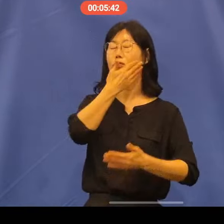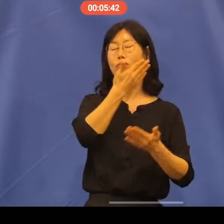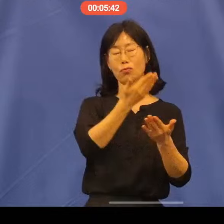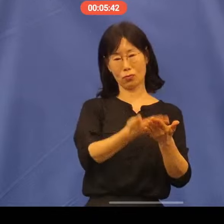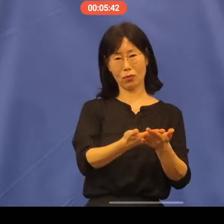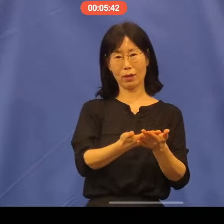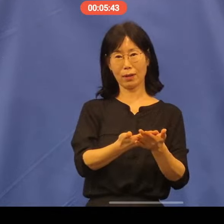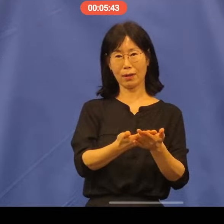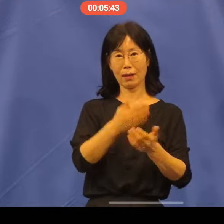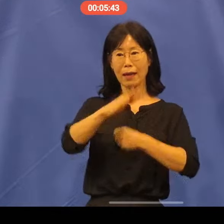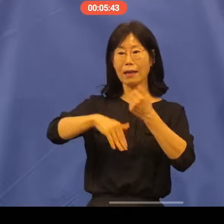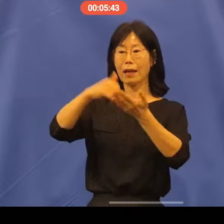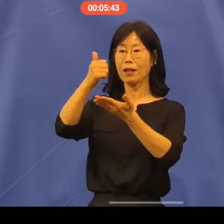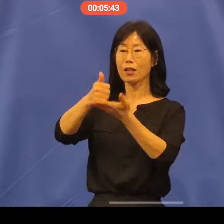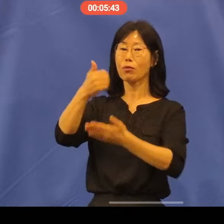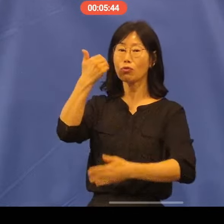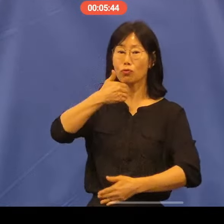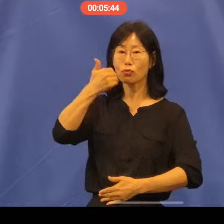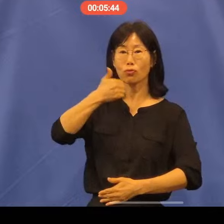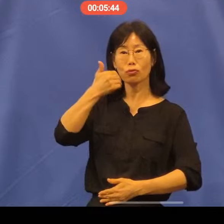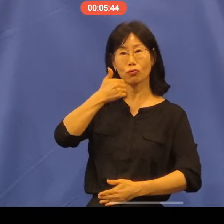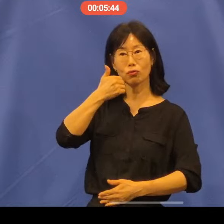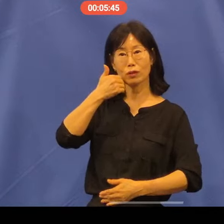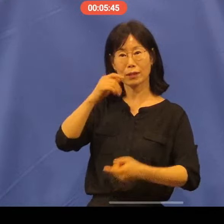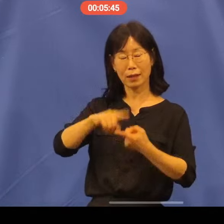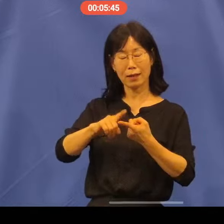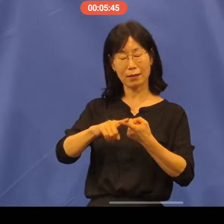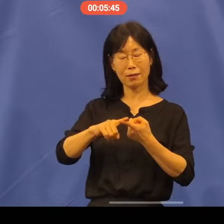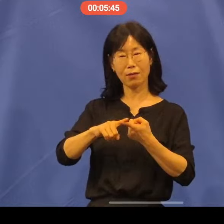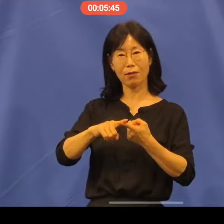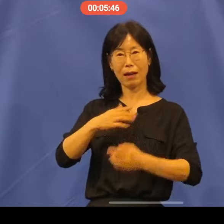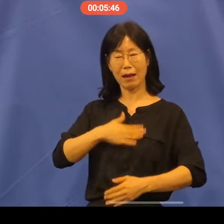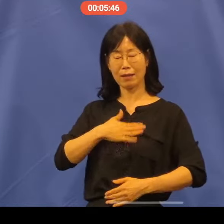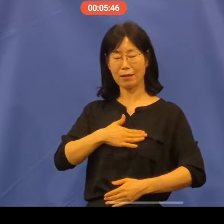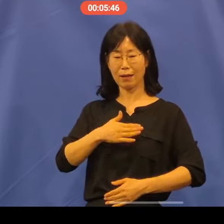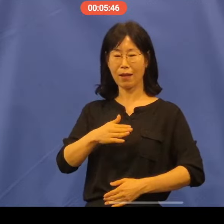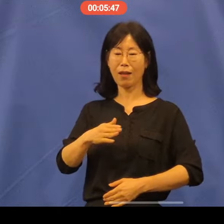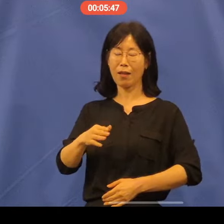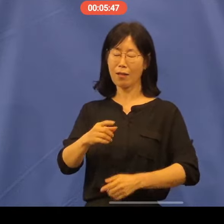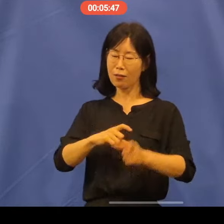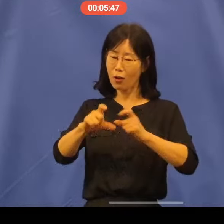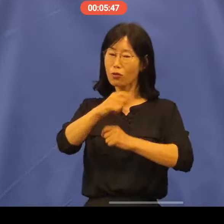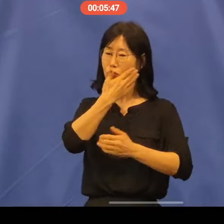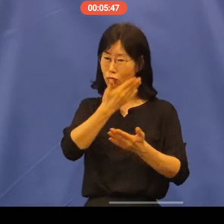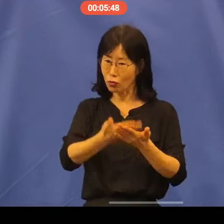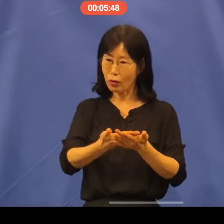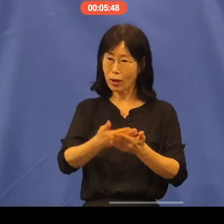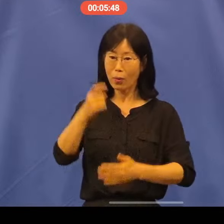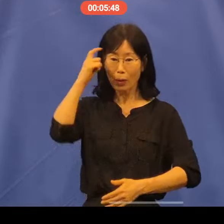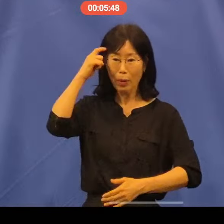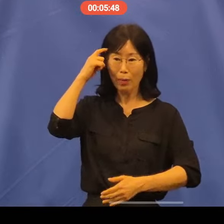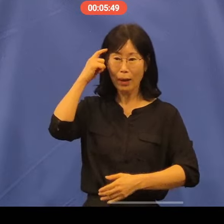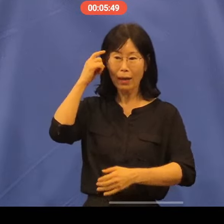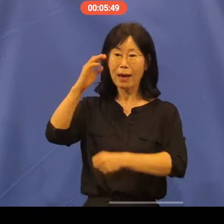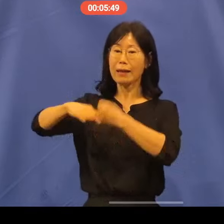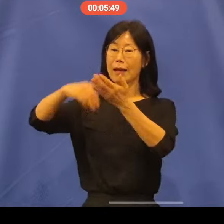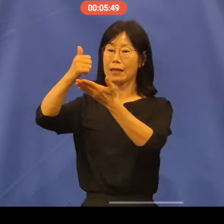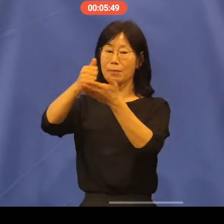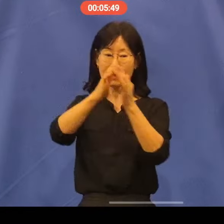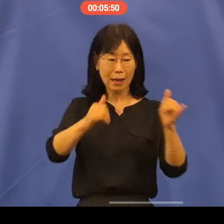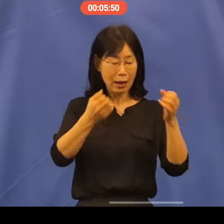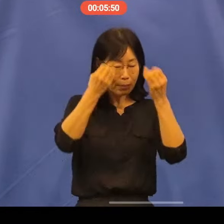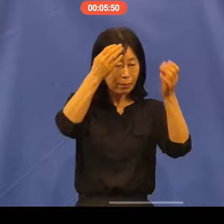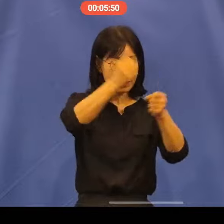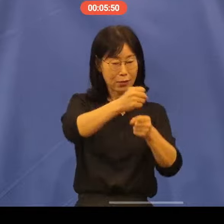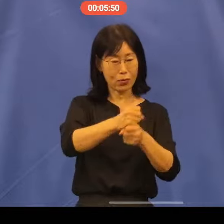물으면 하나님이 인간이 누구인가를 알려줘요. 왜냐하면 하나님은 인간을 지으신 분이시기 때문에. 설계도, DNA